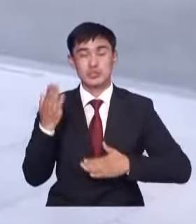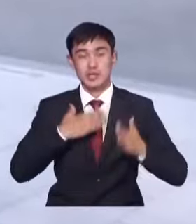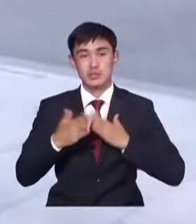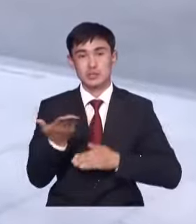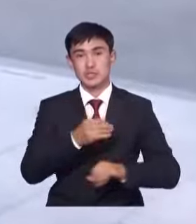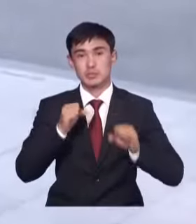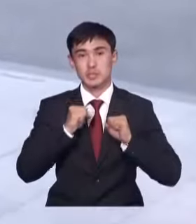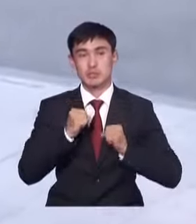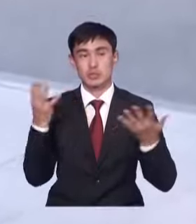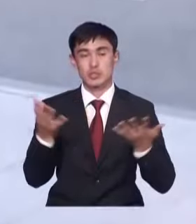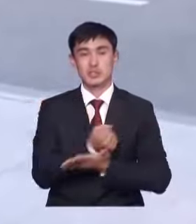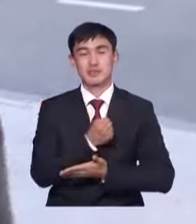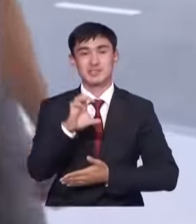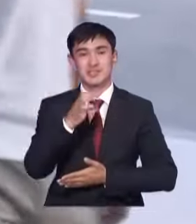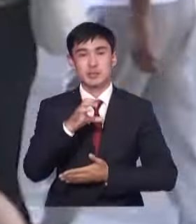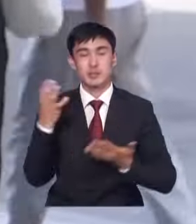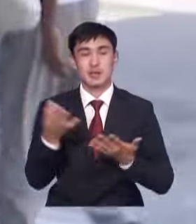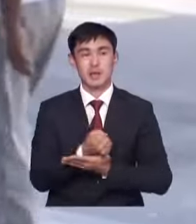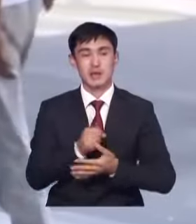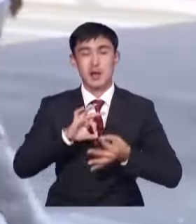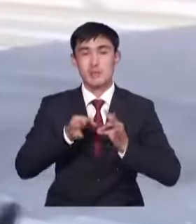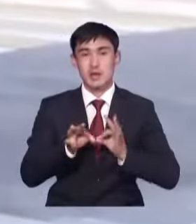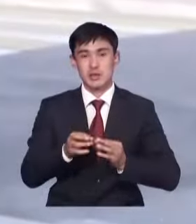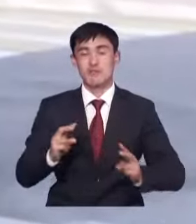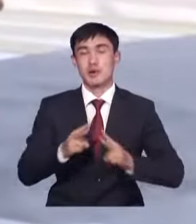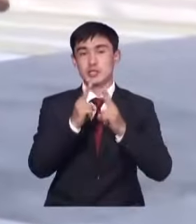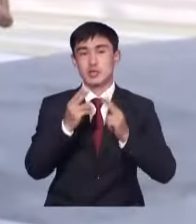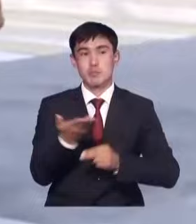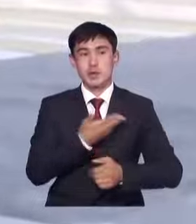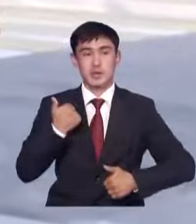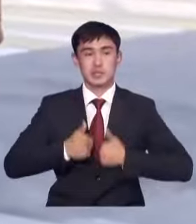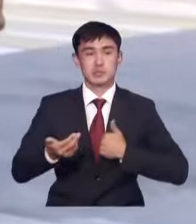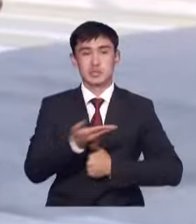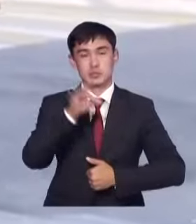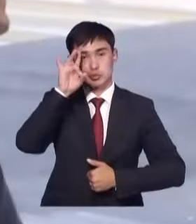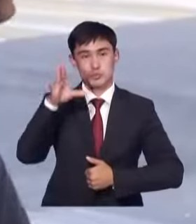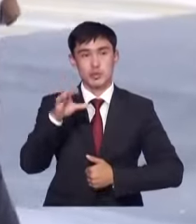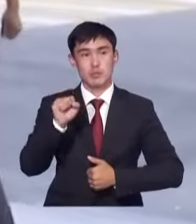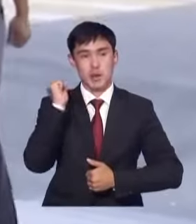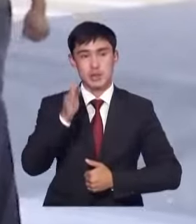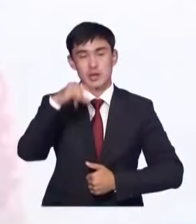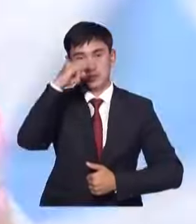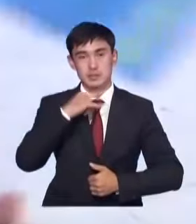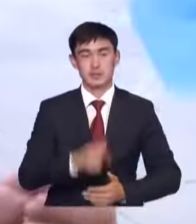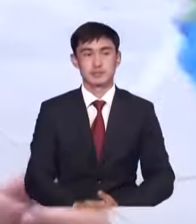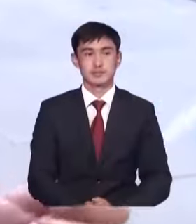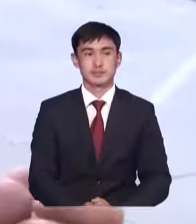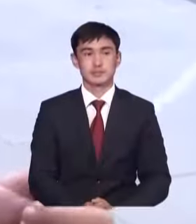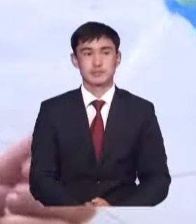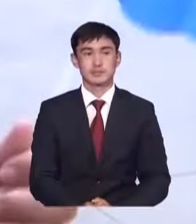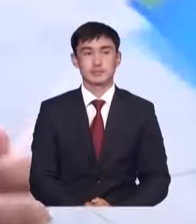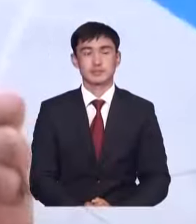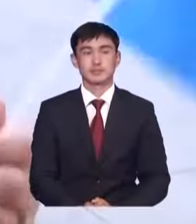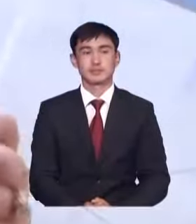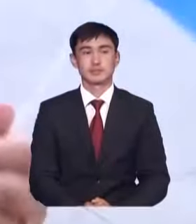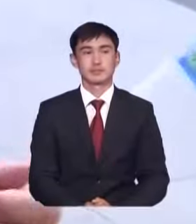что наш спортсмен удостоился серебряной награды Олимпиады в Париже. Мы гордимся нашим чемпионом. Алга, Казахстан.